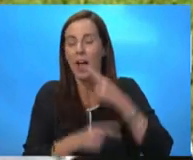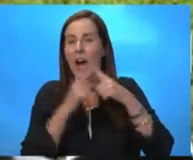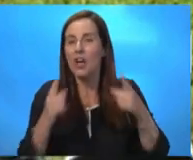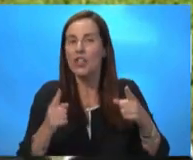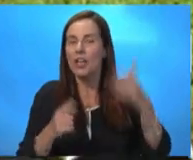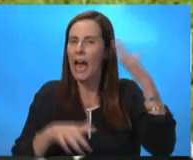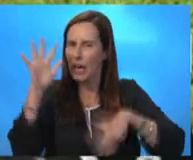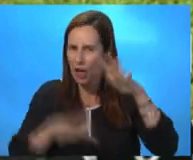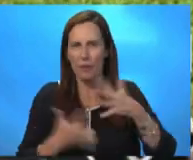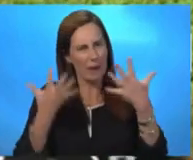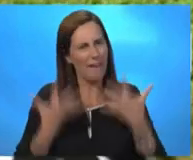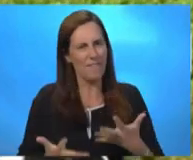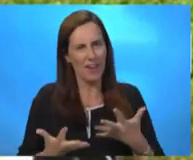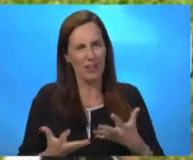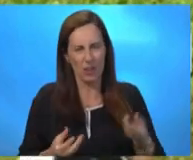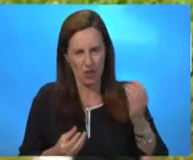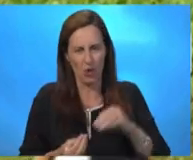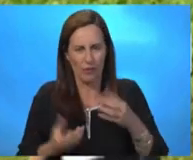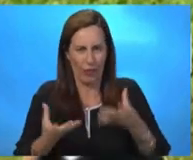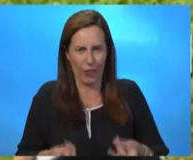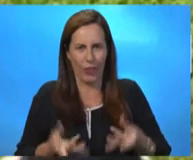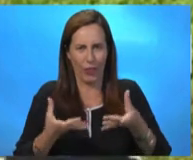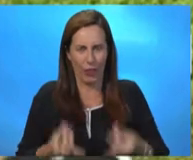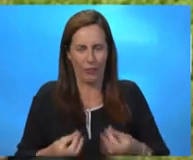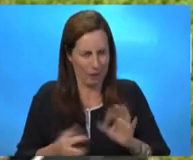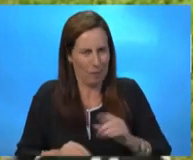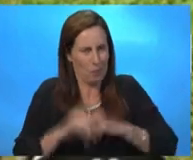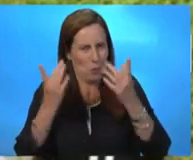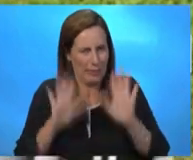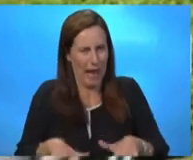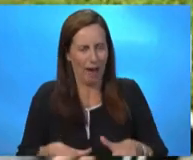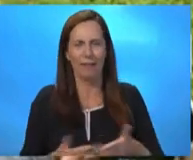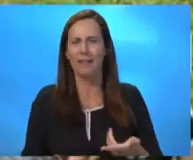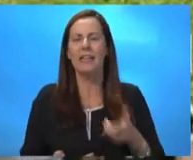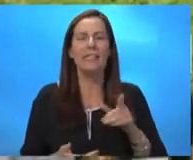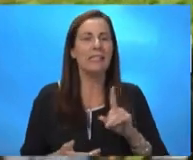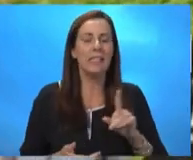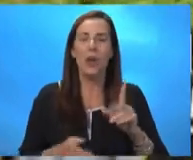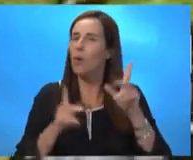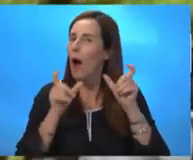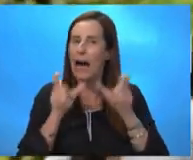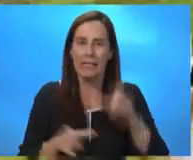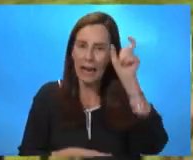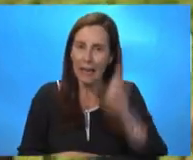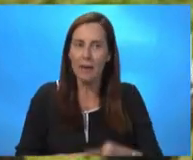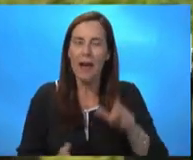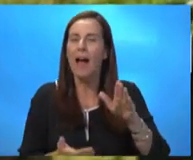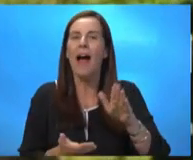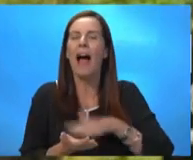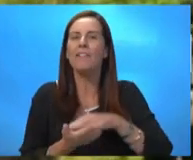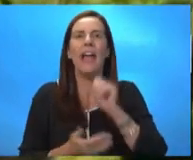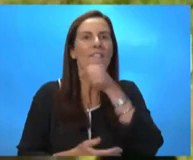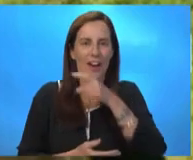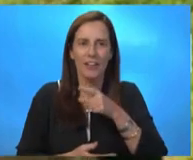גשם כבד שאוסיף לביזריות גם בוץ, אבל זה לא עצר את קריס אנדרסון, הגבינאי הוותיק,